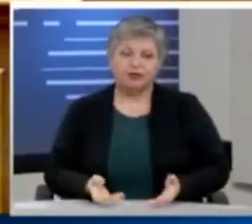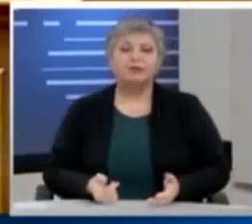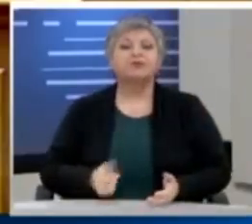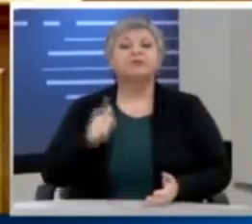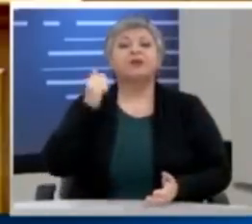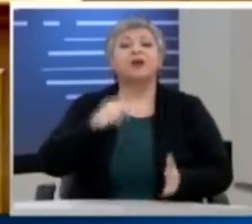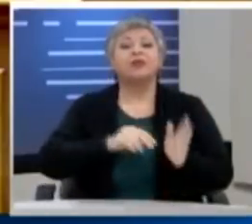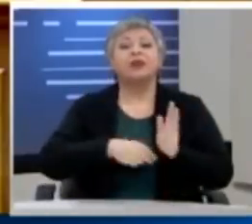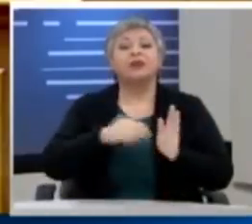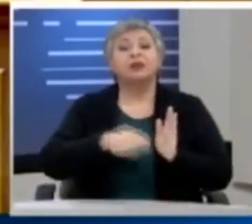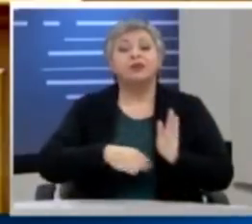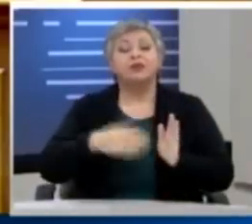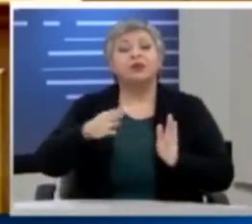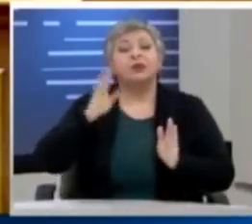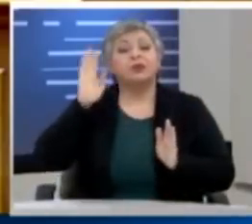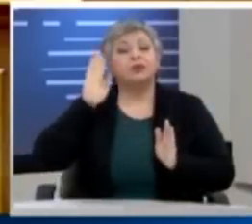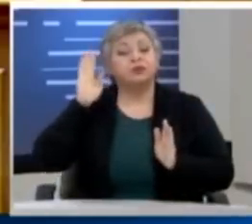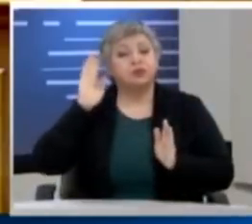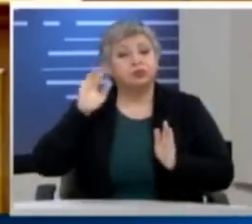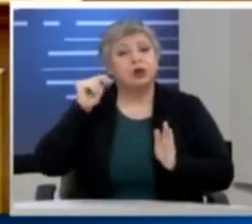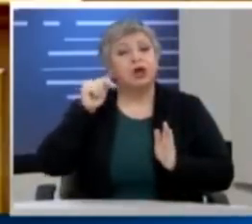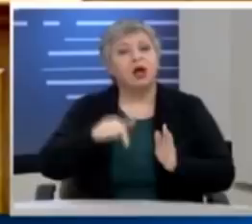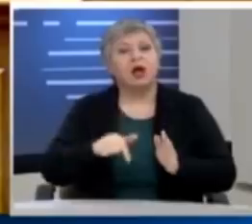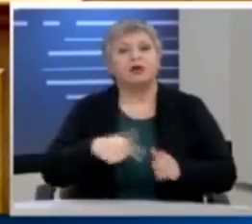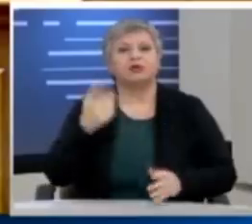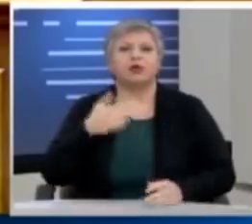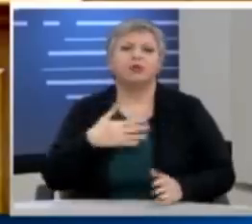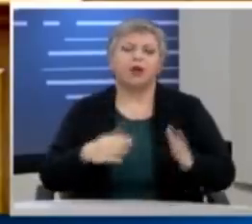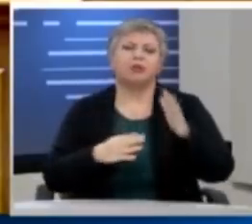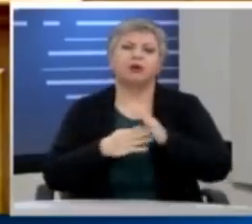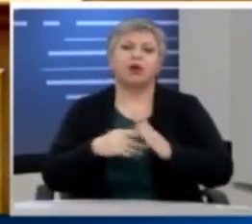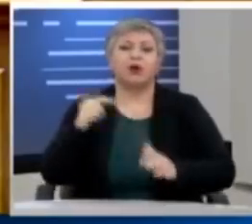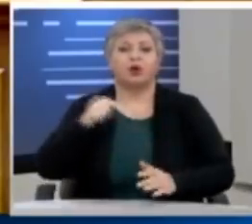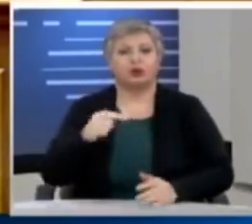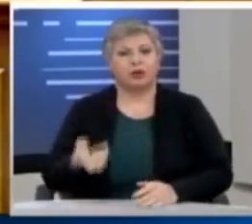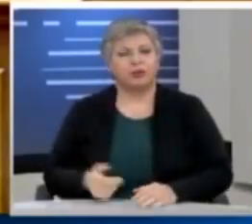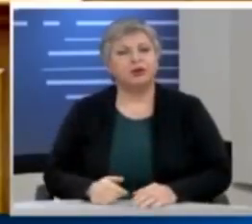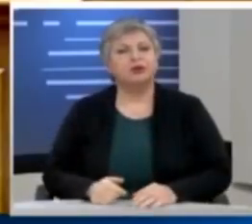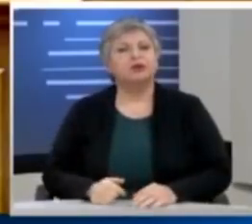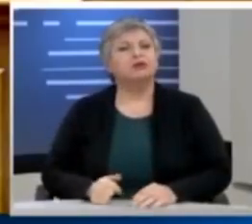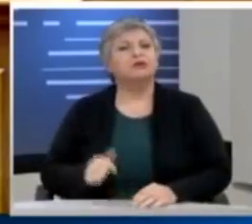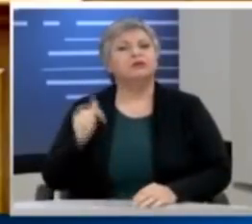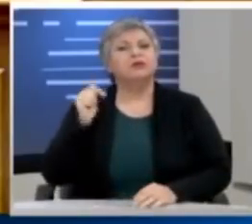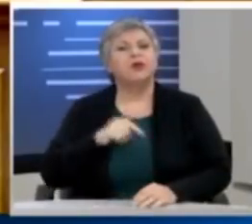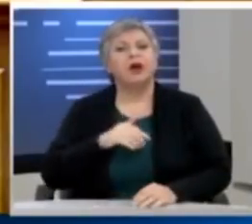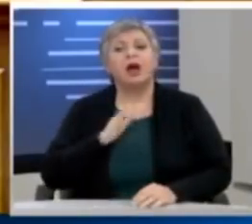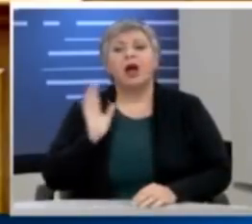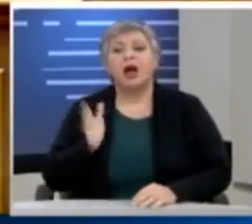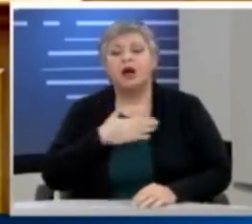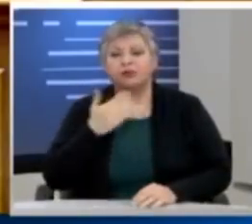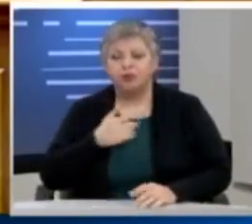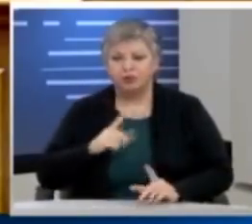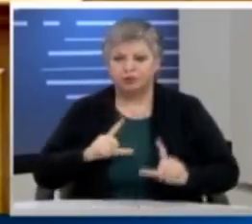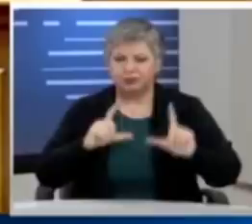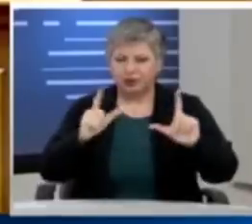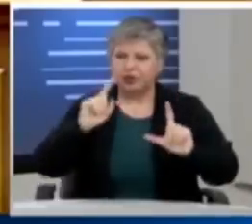Ηνωμένες Πολιτείες και η κυβέρνηση Τραμπ, στο πρόσωπο του οποίου ο κύριος Τσίπρας ξέπλυνε τον αμερικάνικο ιμπεριαλισμό.